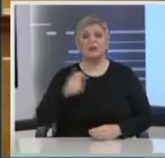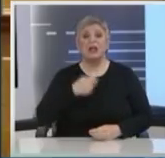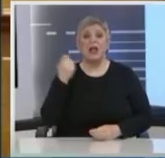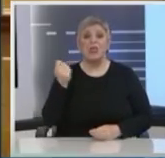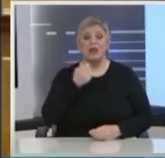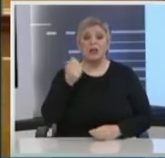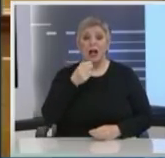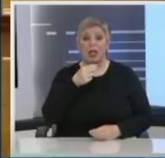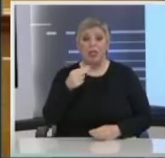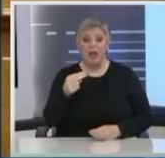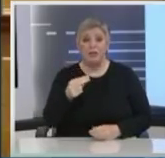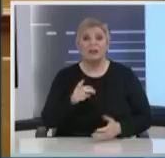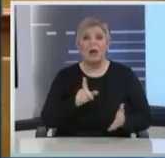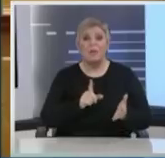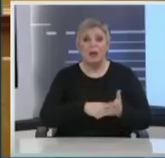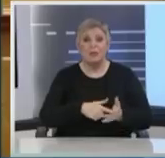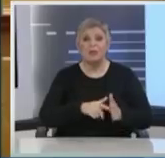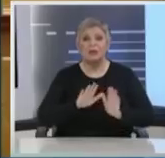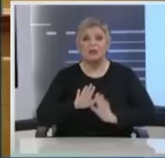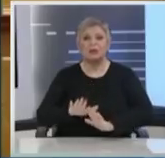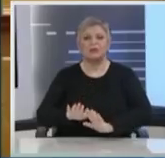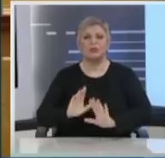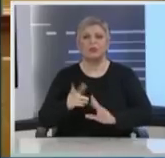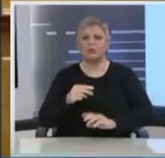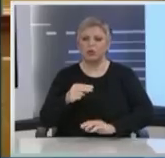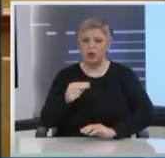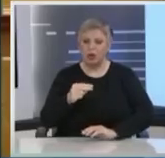πρέπει να μείνουν στο απειρόβλητο προς και ένοπλες δυνάμεις του τόπου.